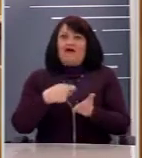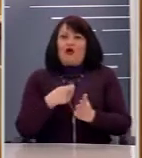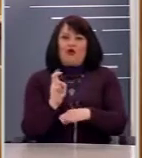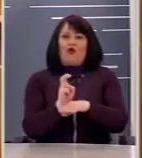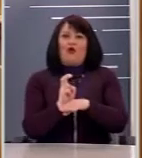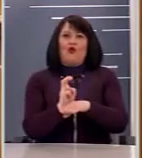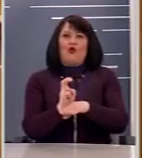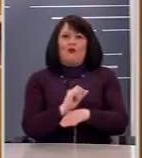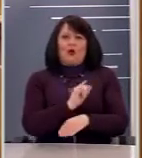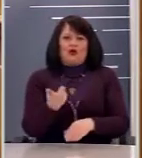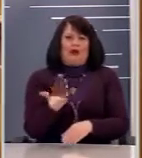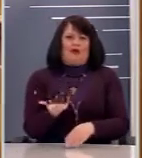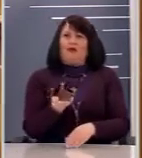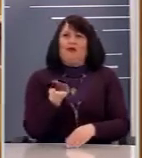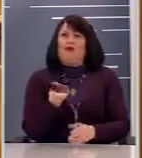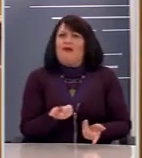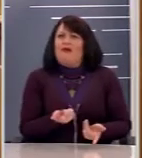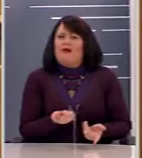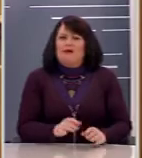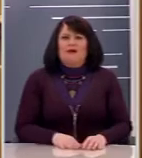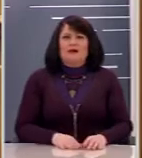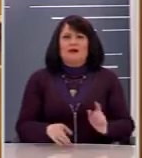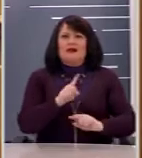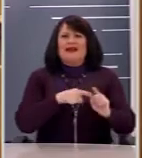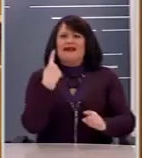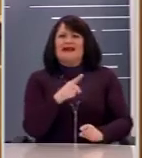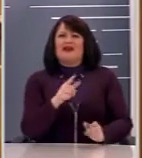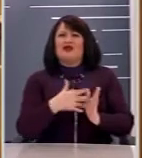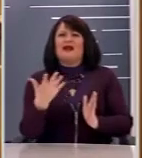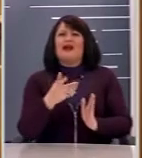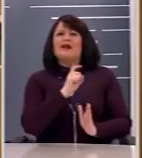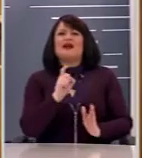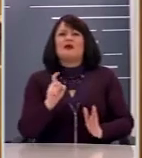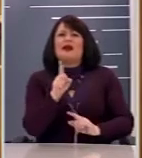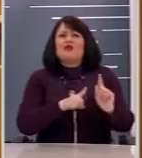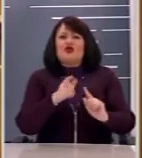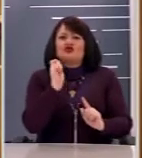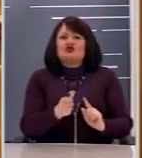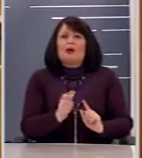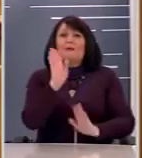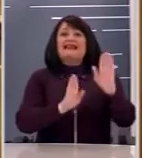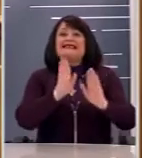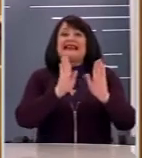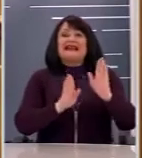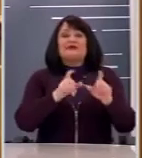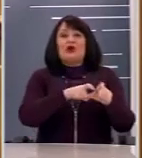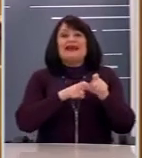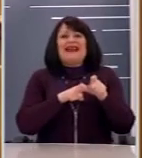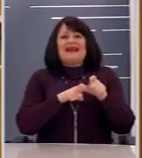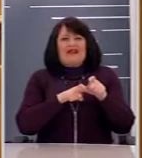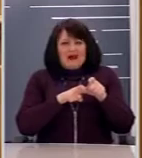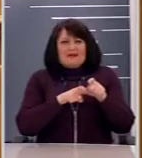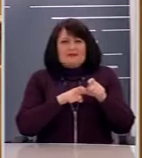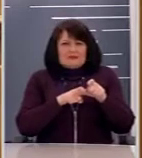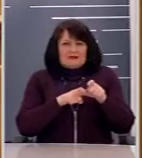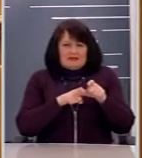Πού πήγε, ποιο πήγε με επιταγή 115 εκατομμύρια να χτυπήσει στον πληστηριασμό? Μία εταιρεία ημιθεά, η